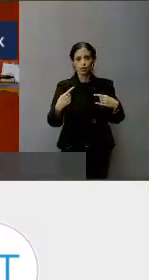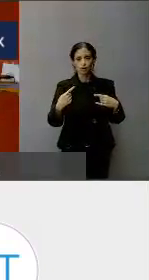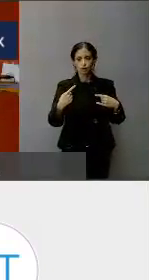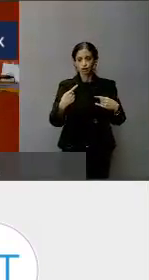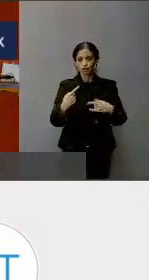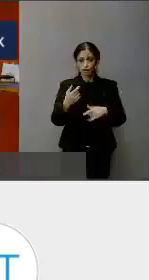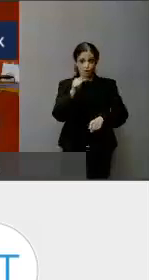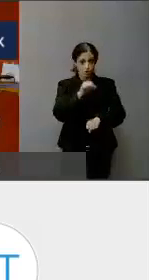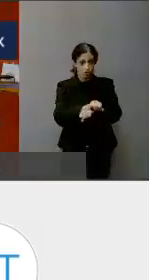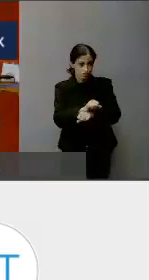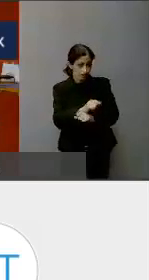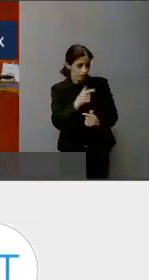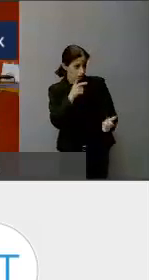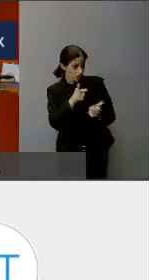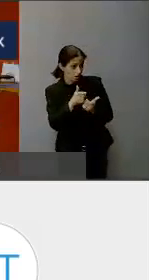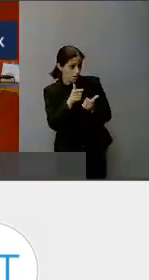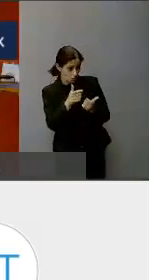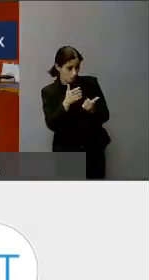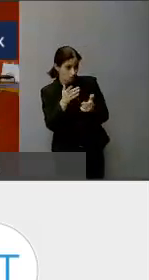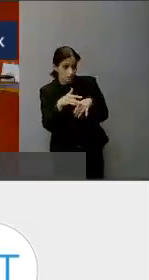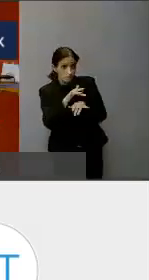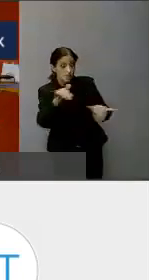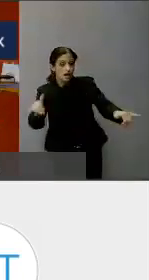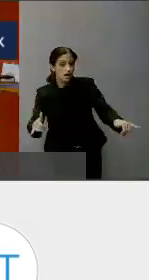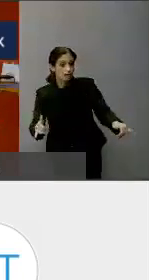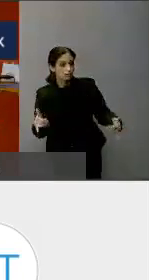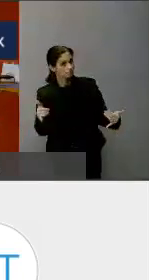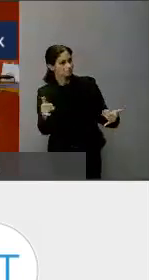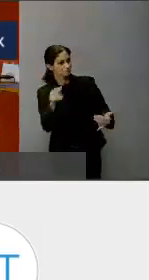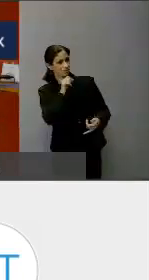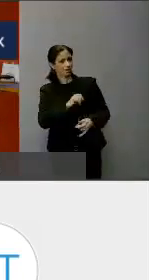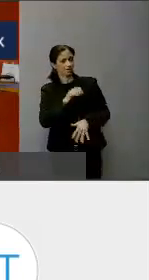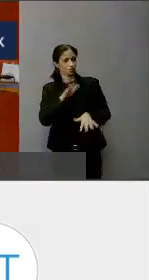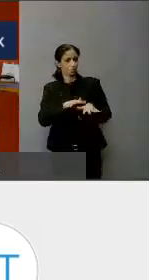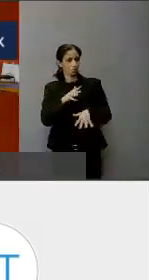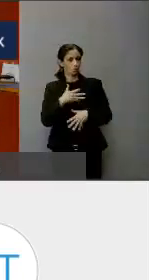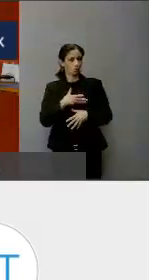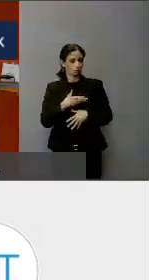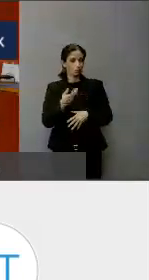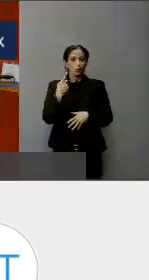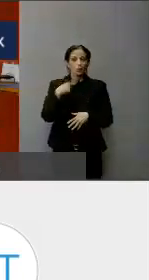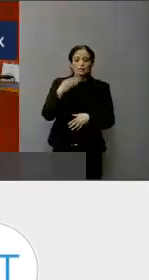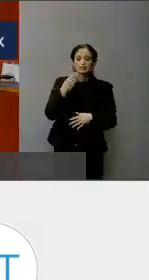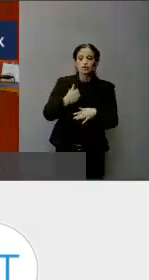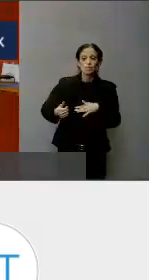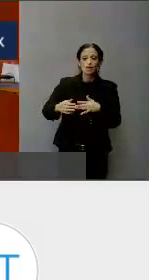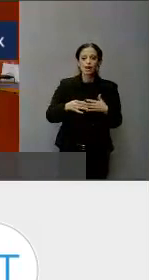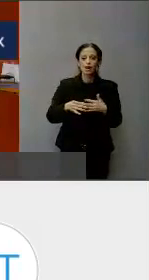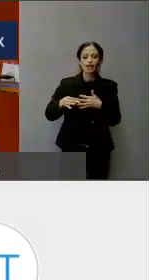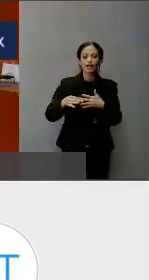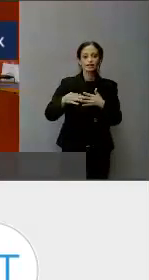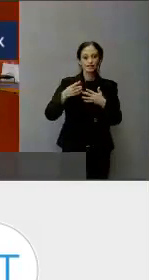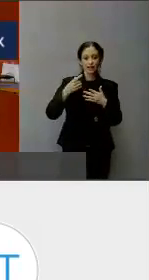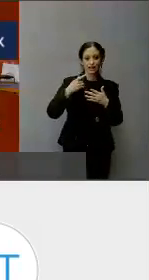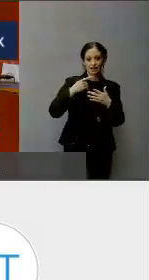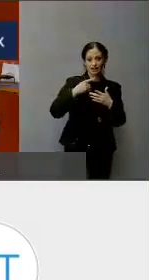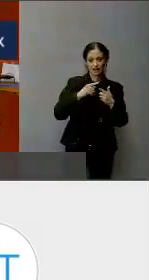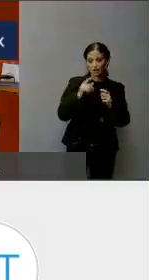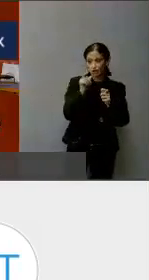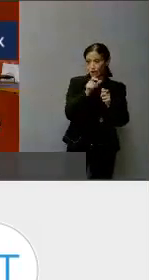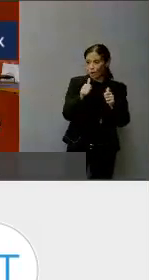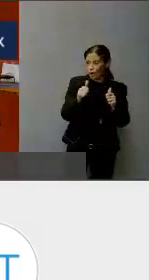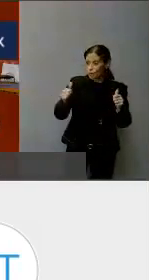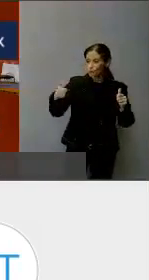condannato io non penso che ci siano leader che possono vantare delle fettine così vergini e una